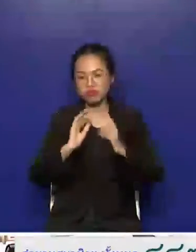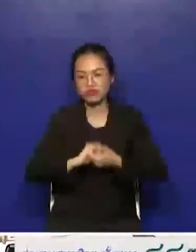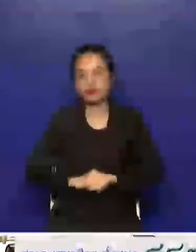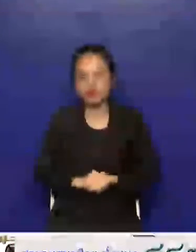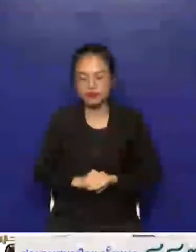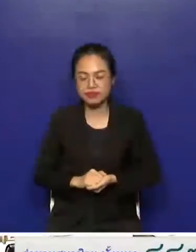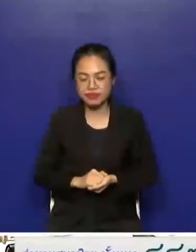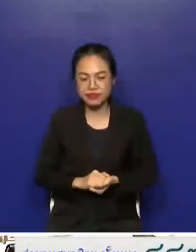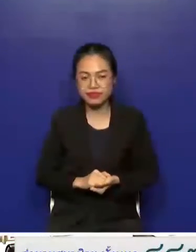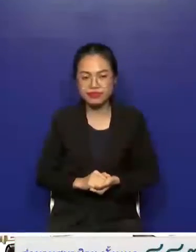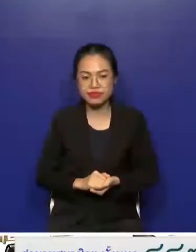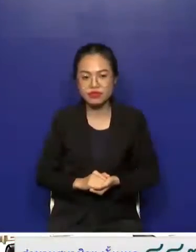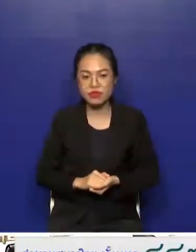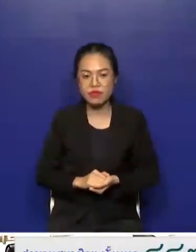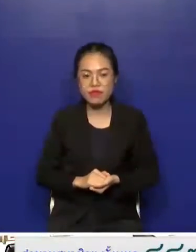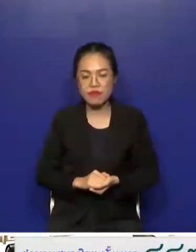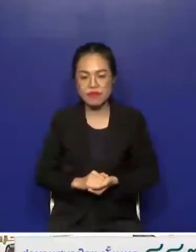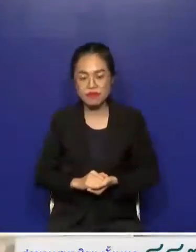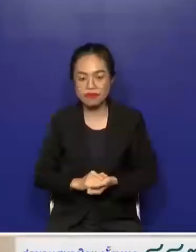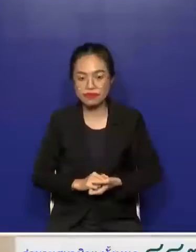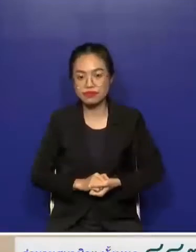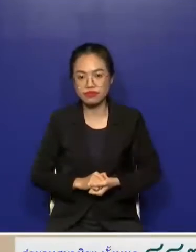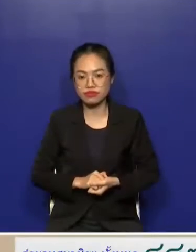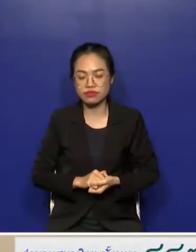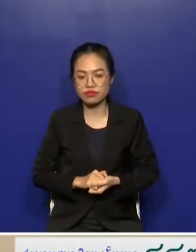สัตสัสกระอนุวงตรงานส